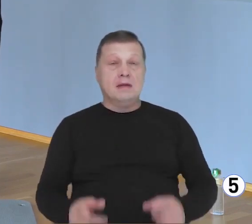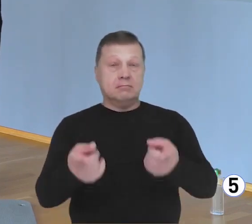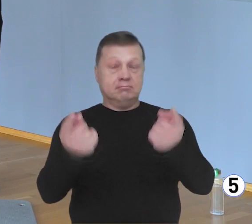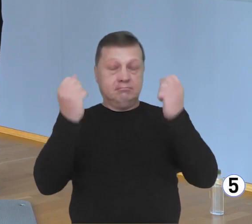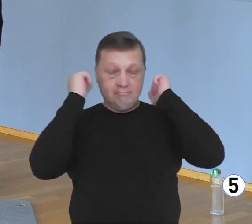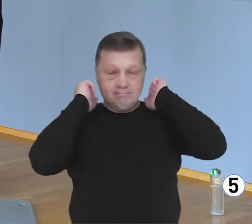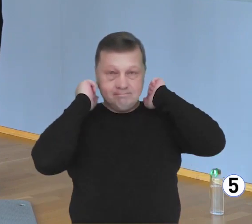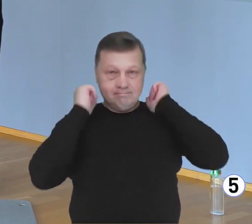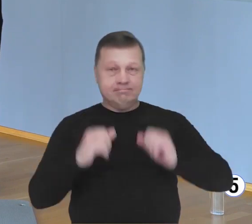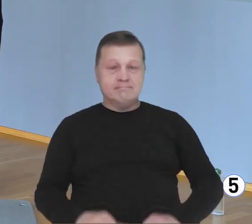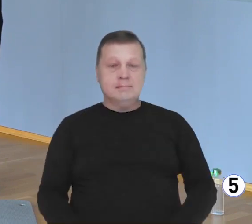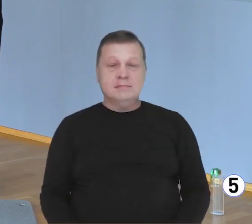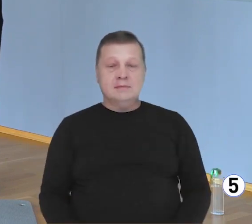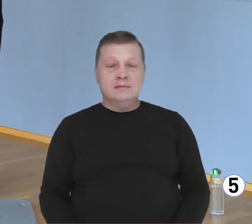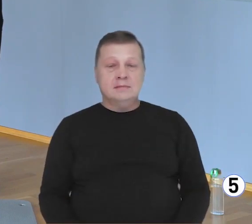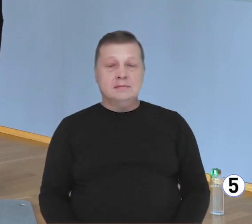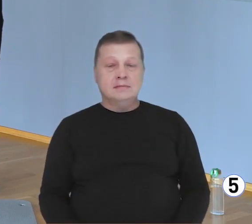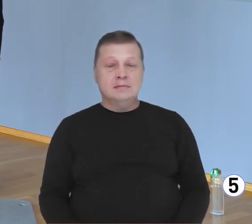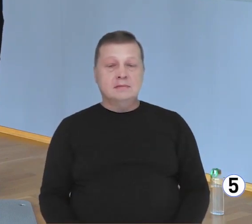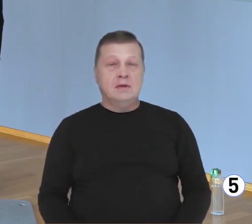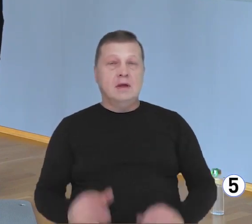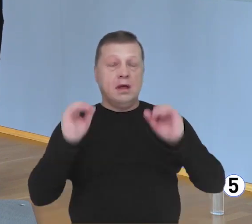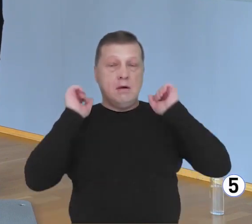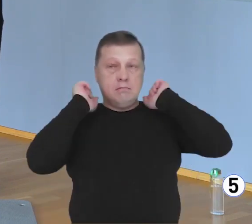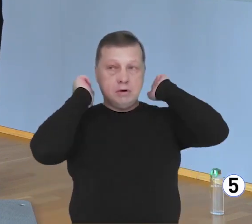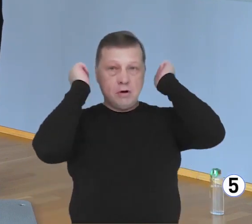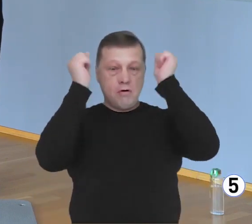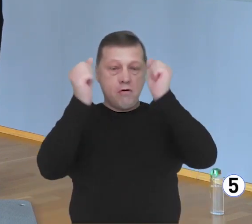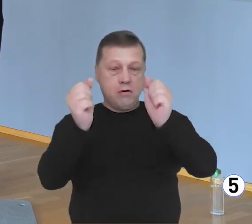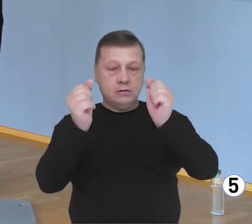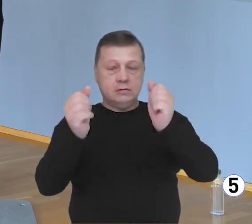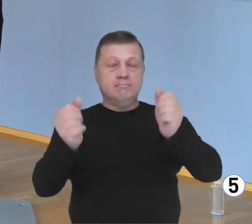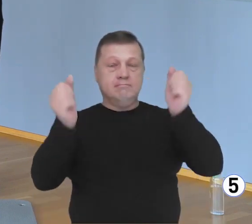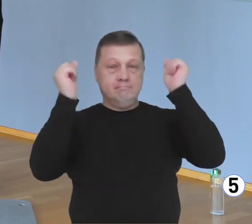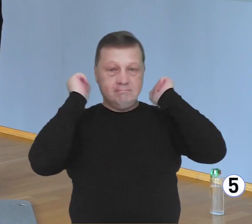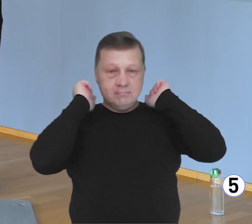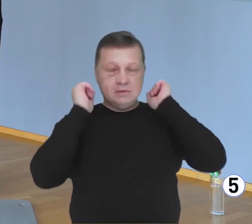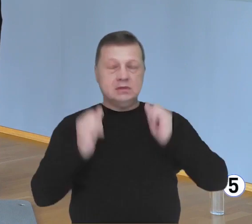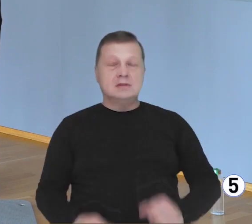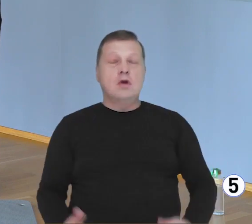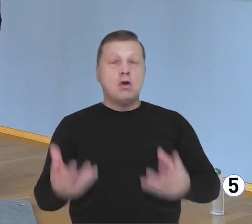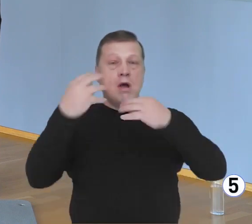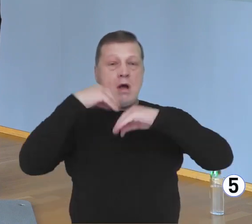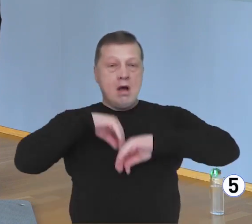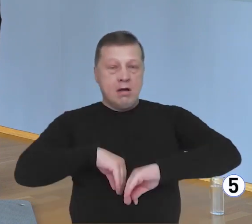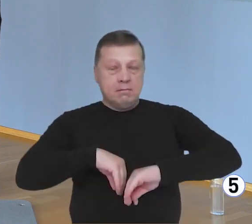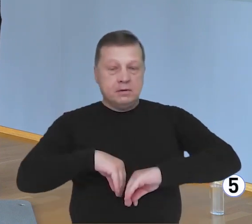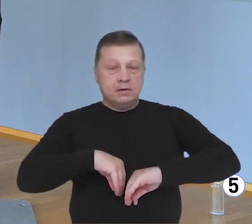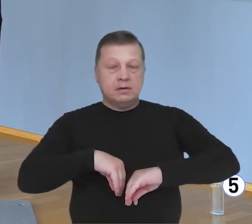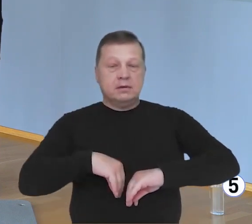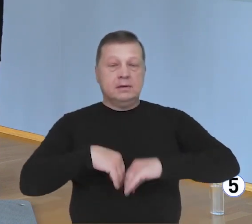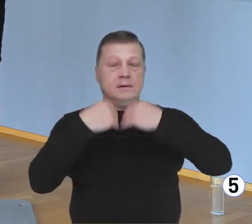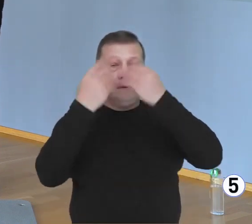głowę. Wykonujemy ćwiczenie w ten sposób, że prostujemy ramiona. Głęboki